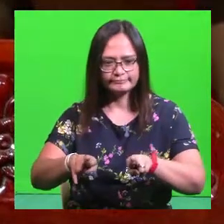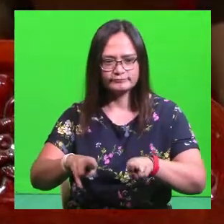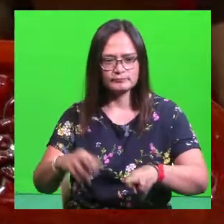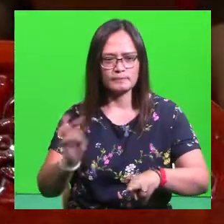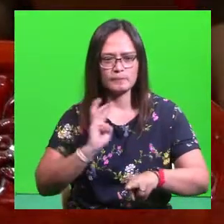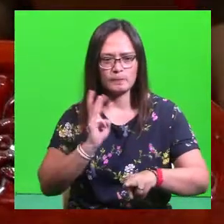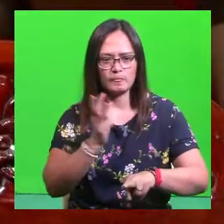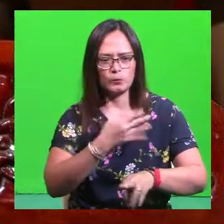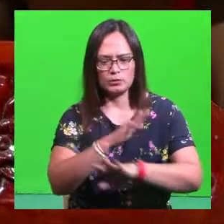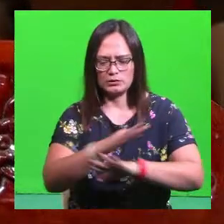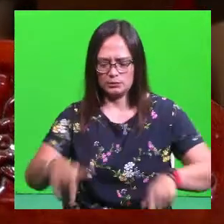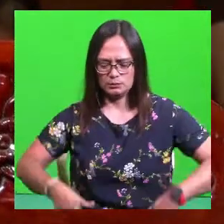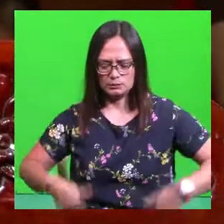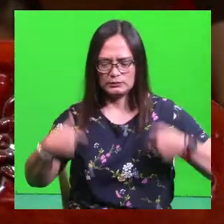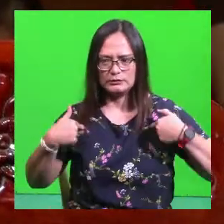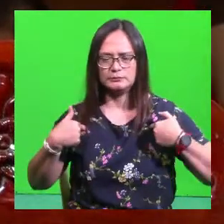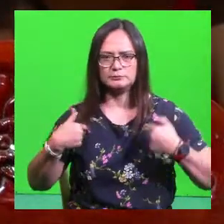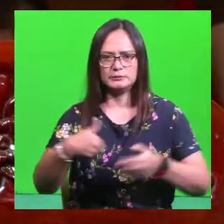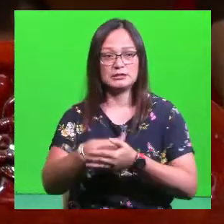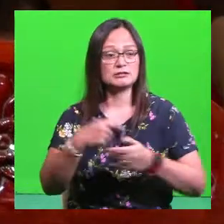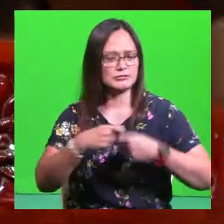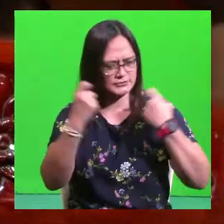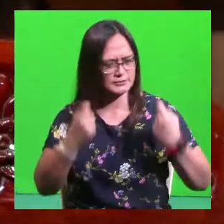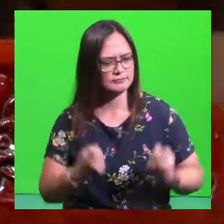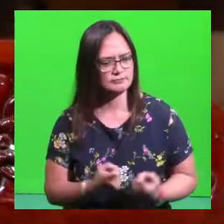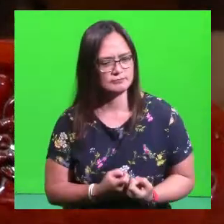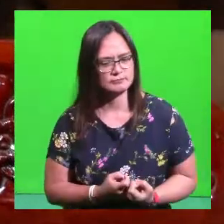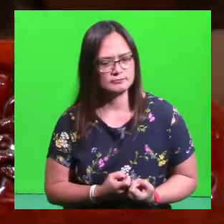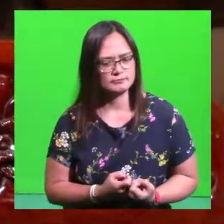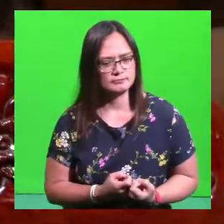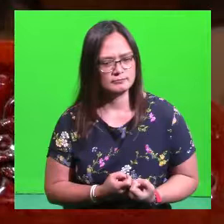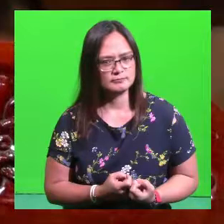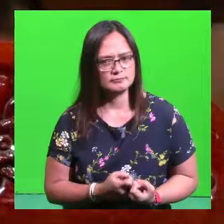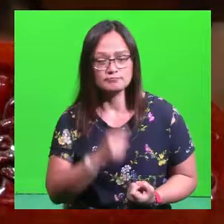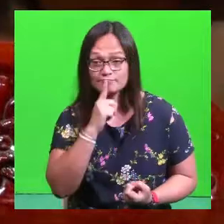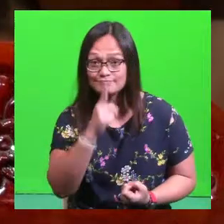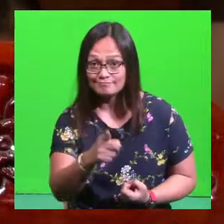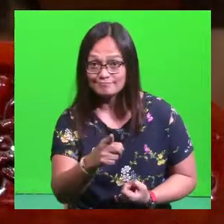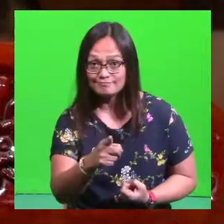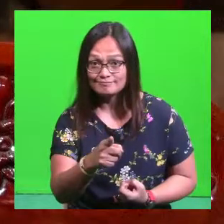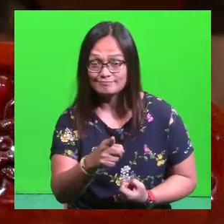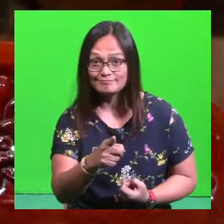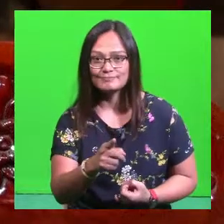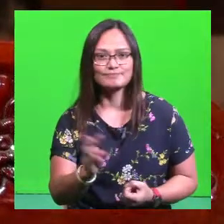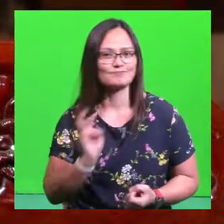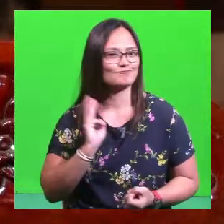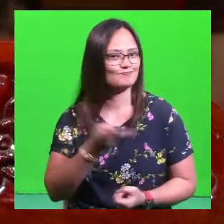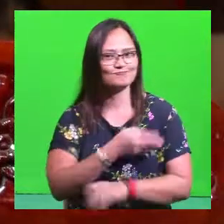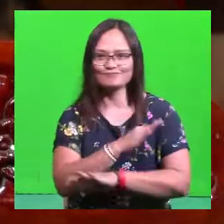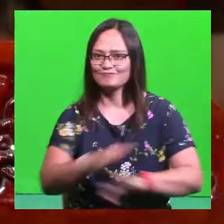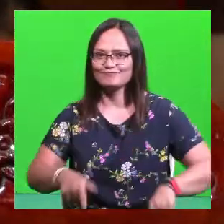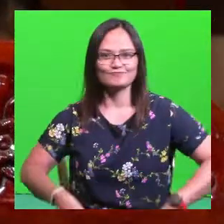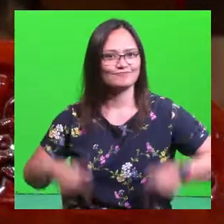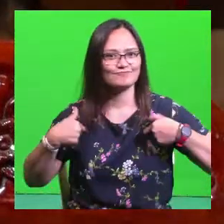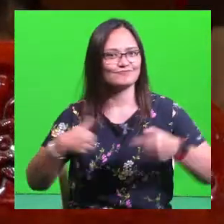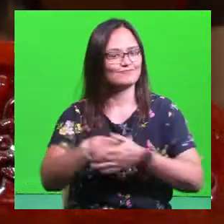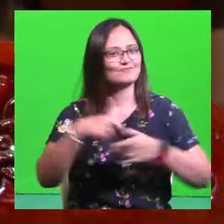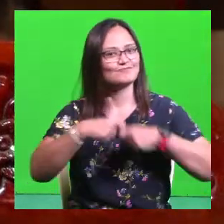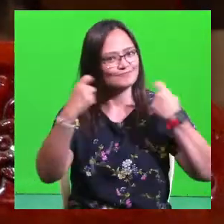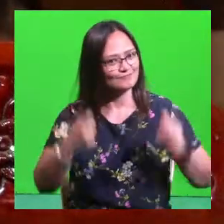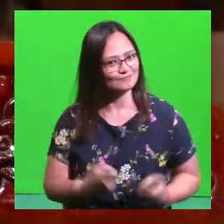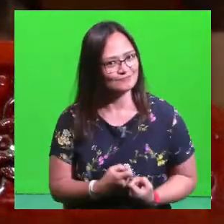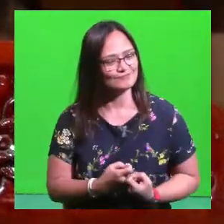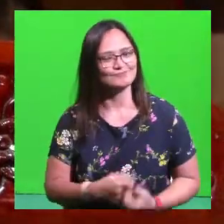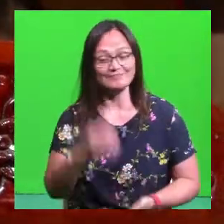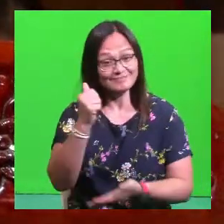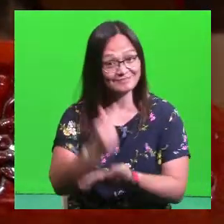Tama po ba? Amen. Aayaw nating